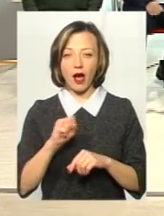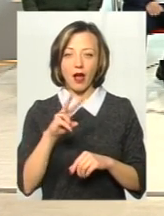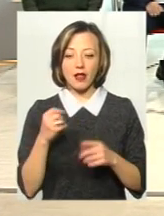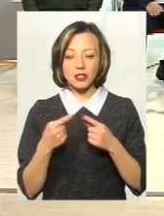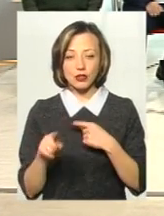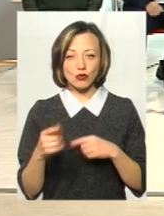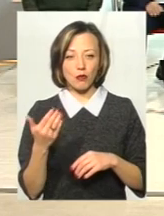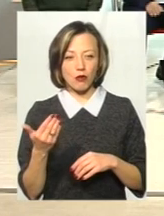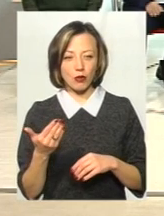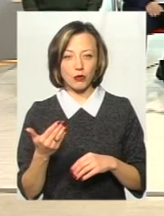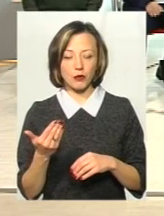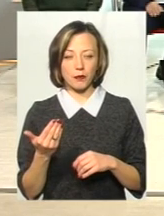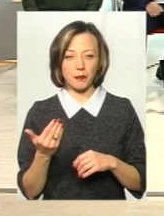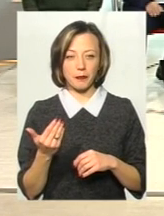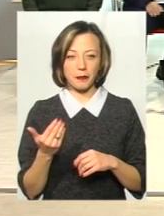іншої сторони,